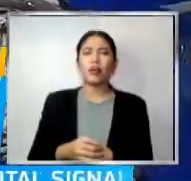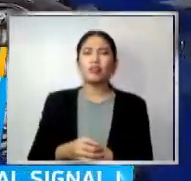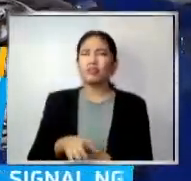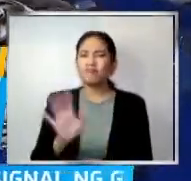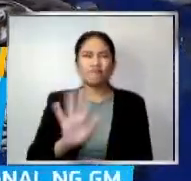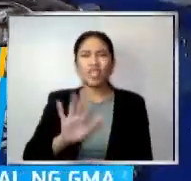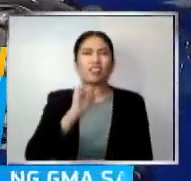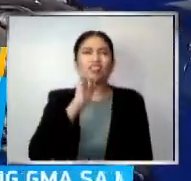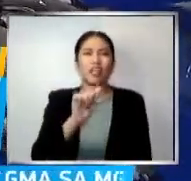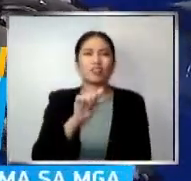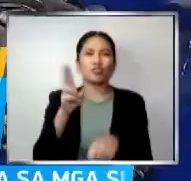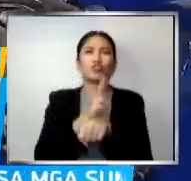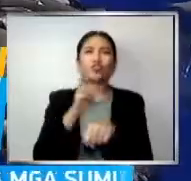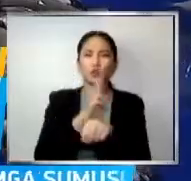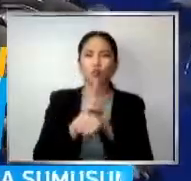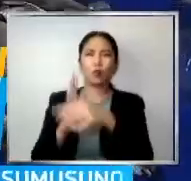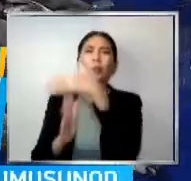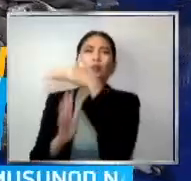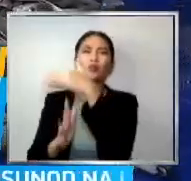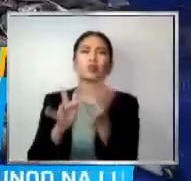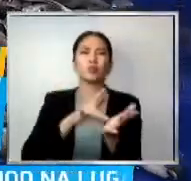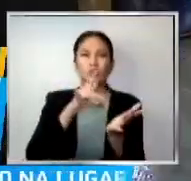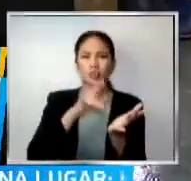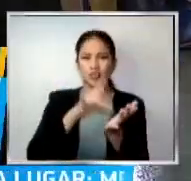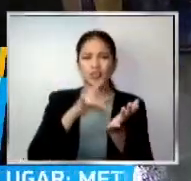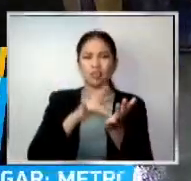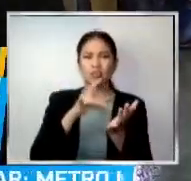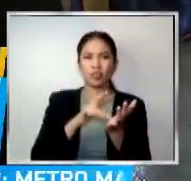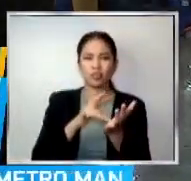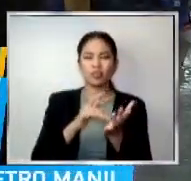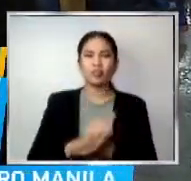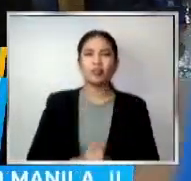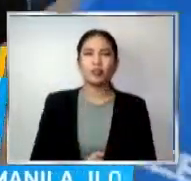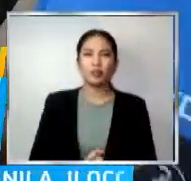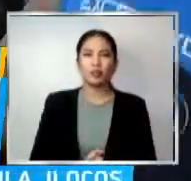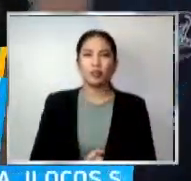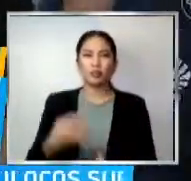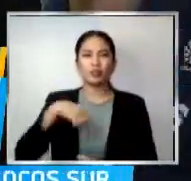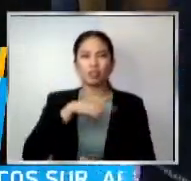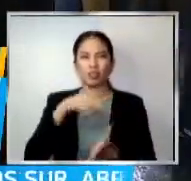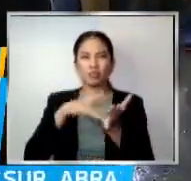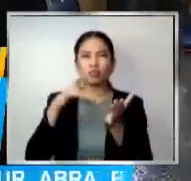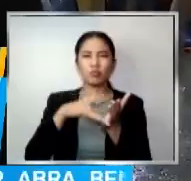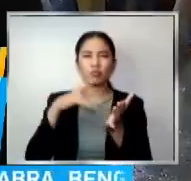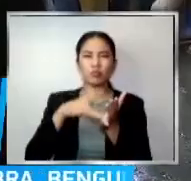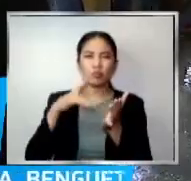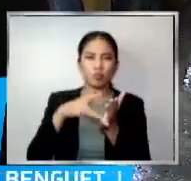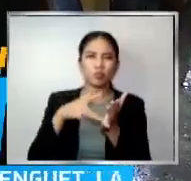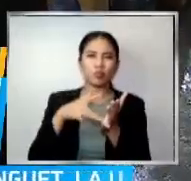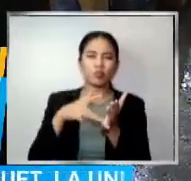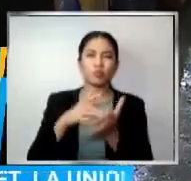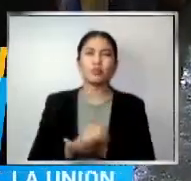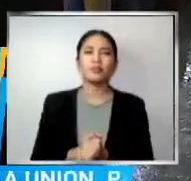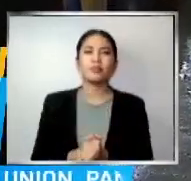pain? Pain ba sa Tagalog? Ginagamit tayong bala o tayong pana, no? And then, parang gumbaga, o sige